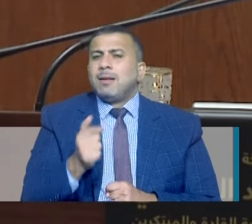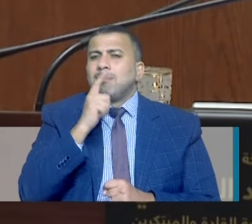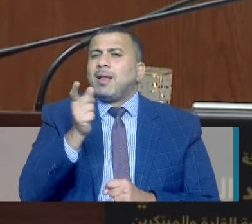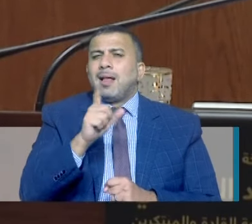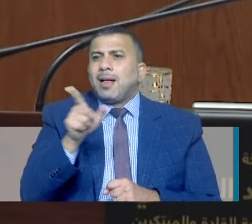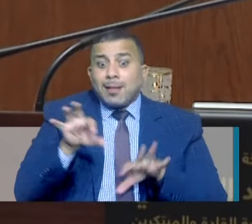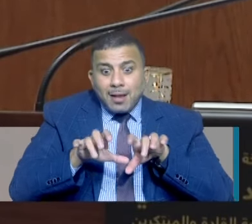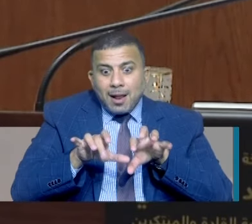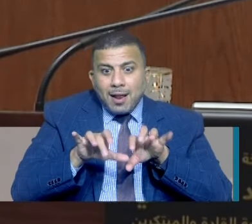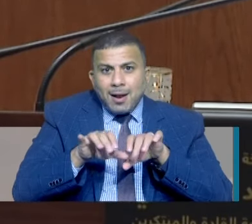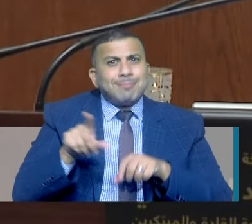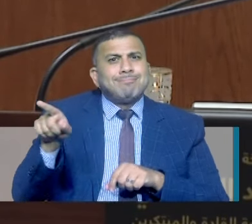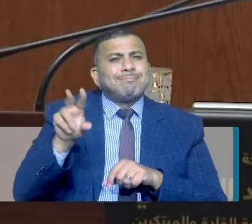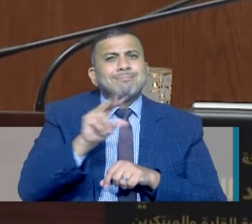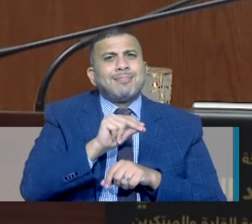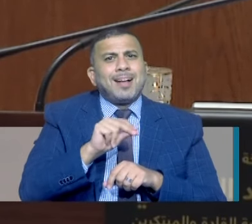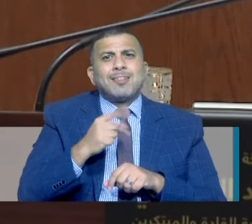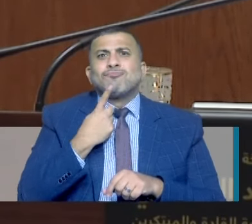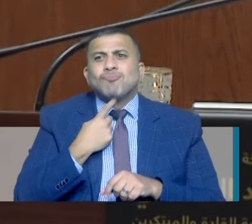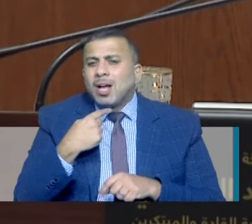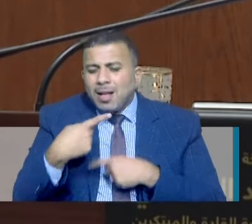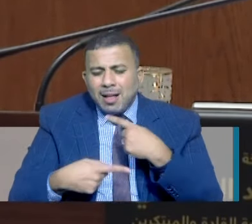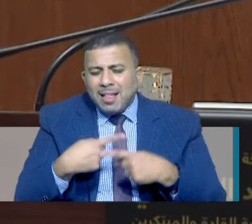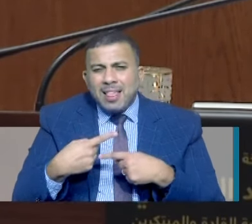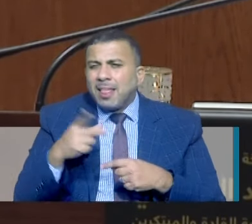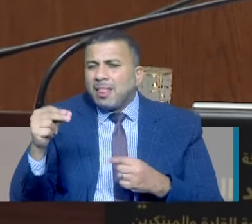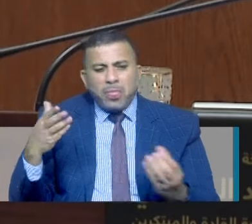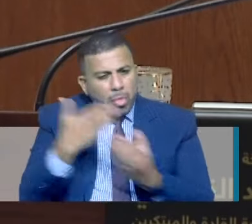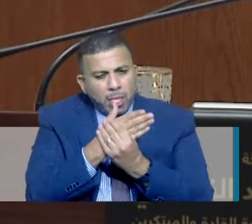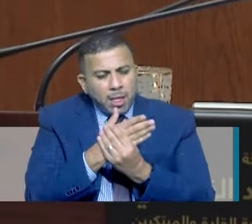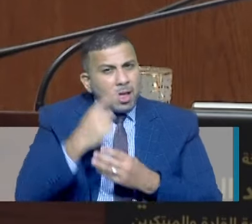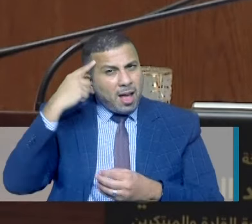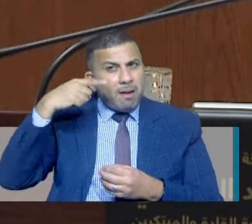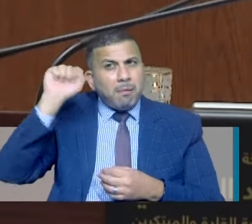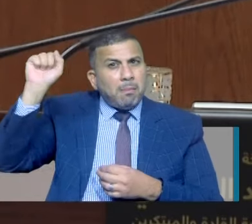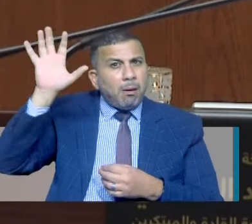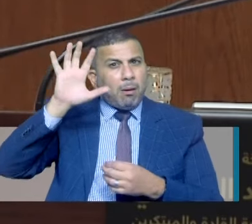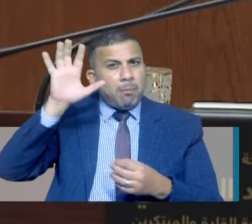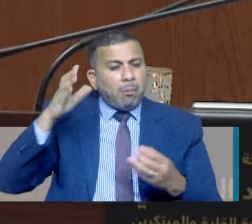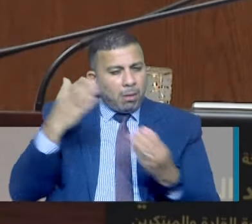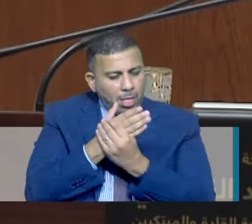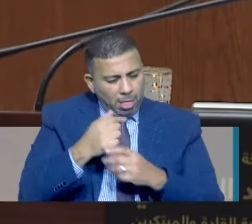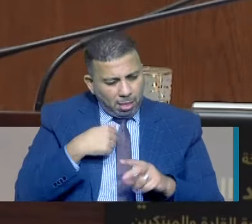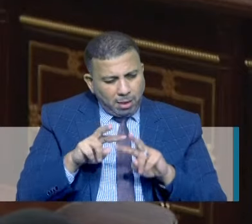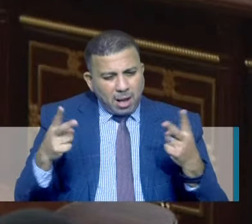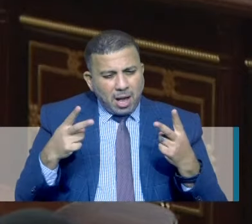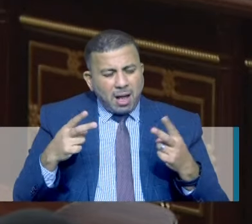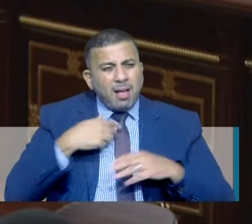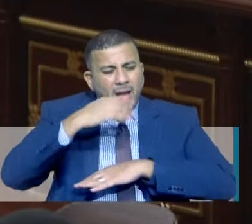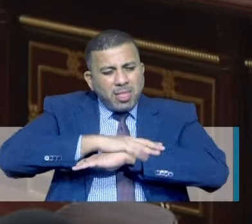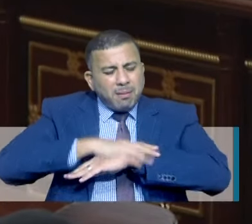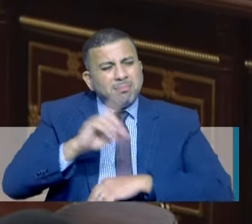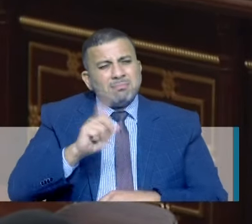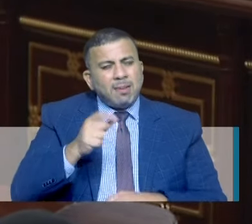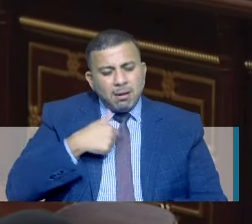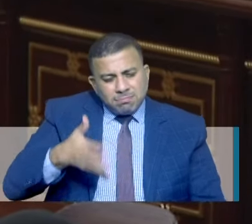تجركم هذه التقنيات المتقدمة إلى تبني عادات دخيلة وأفكار تتعارض مع المبادئ والقيم التي